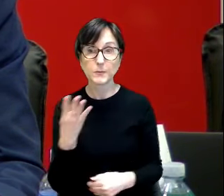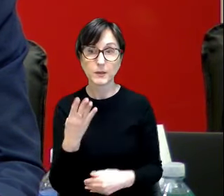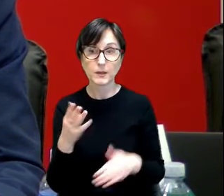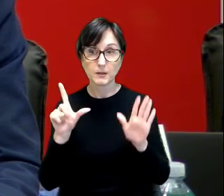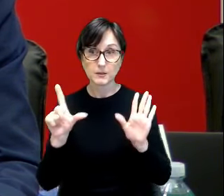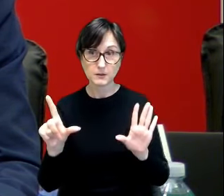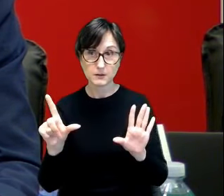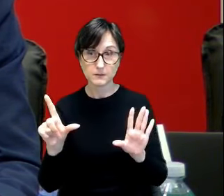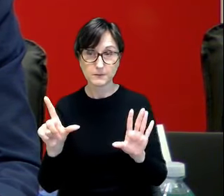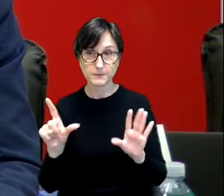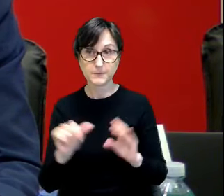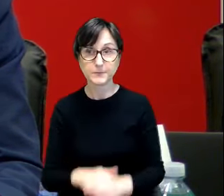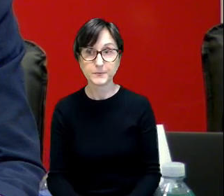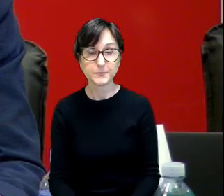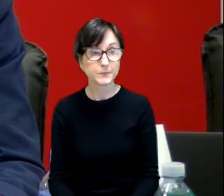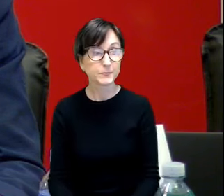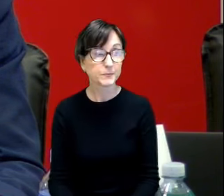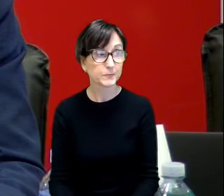klausimas